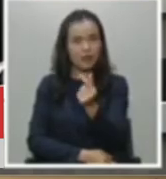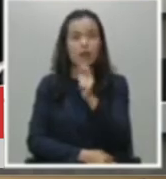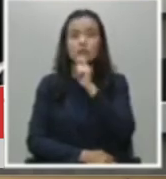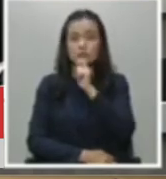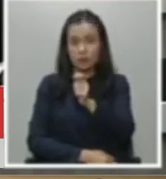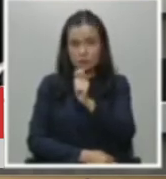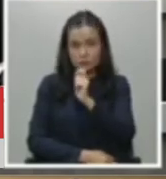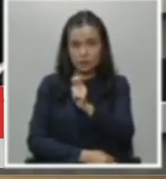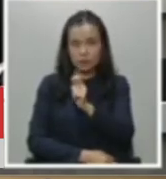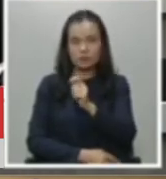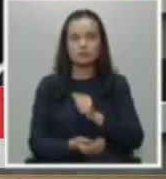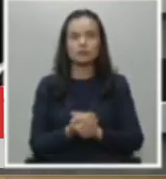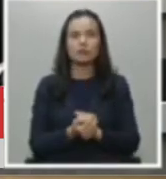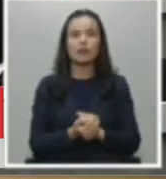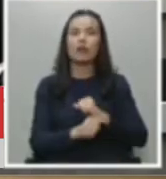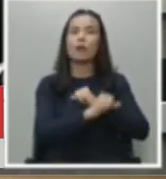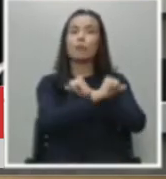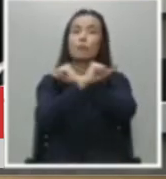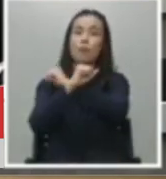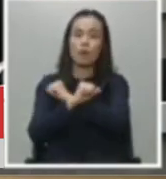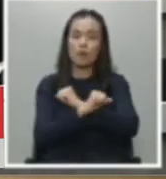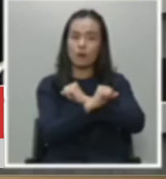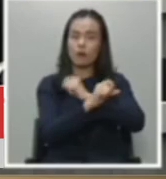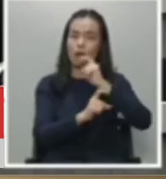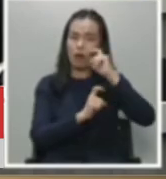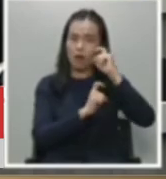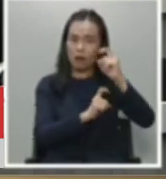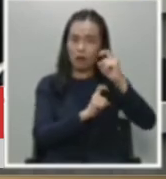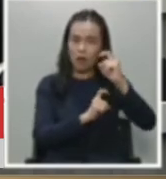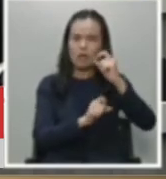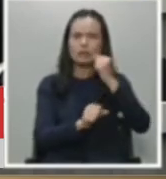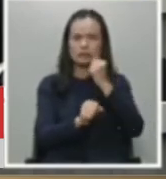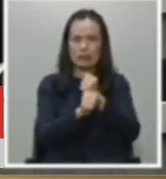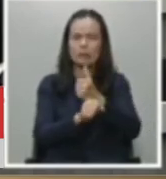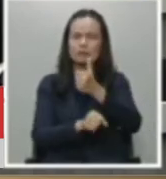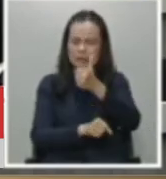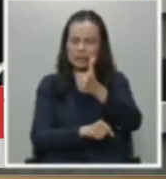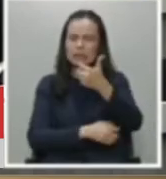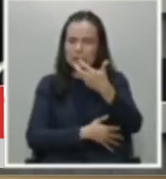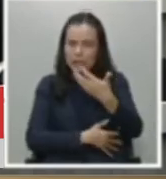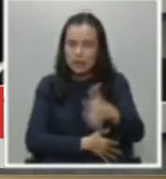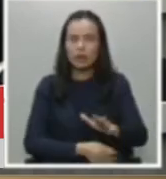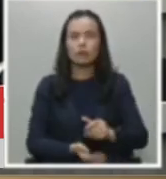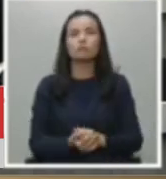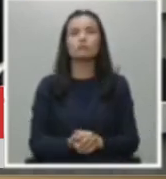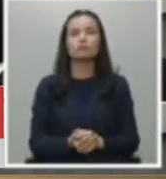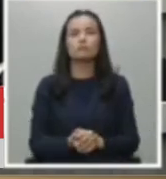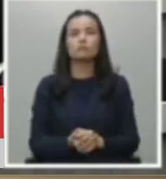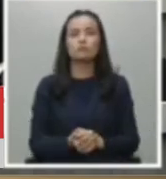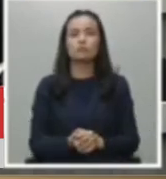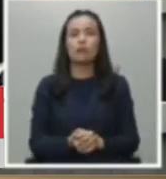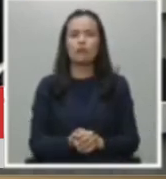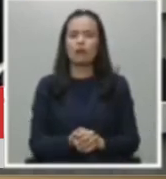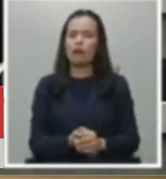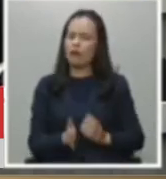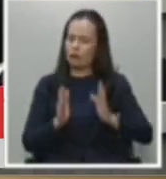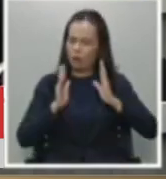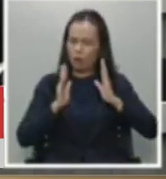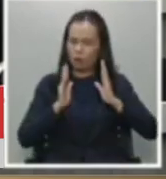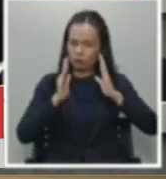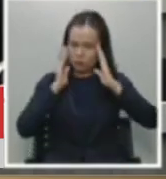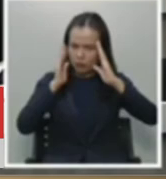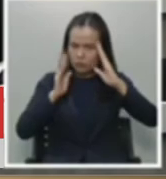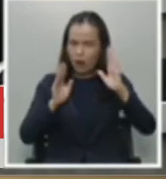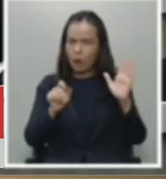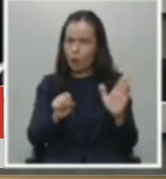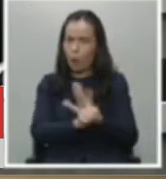ว่าการรักษาความปลอดภัยทำดีอยู่แล้วไม่ได้ละหลวมแต่อย่างใดท่านประธาน